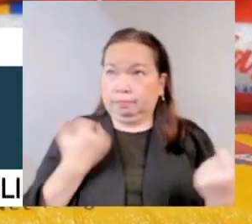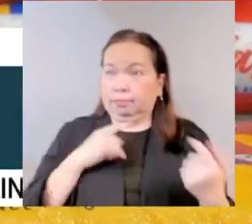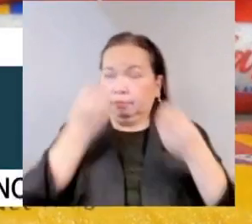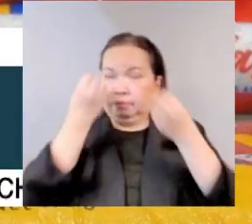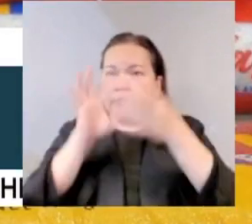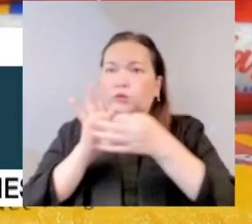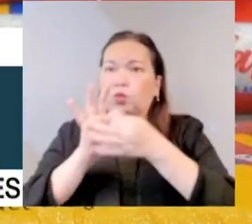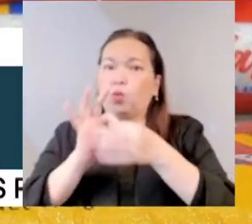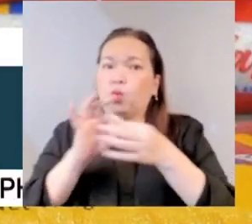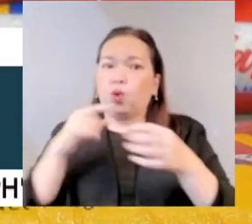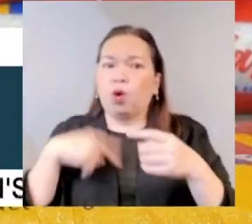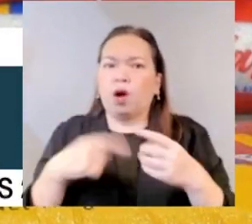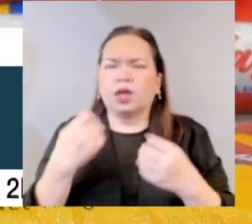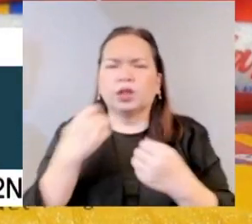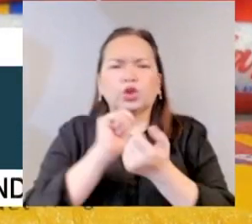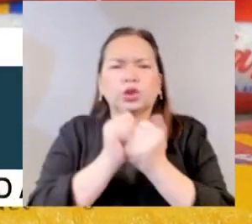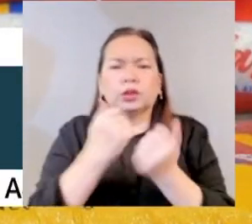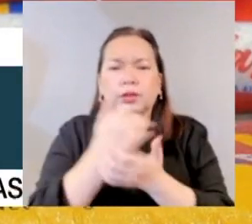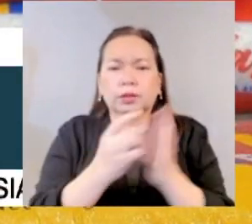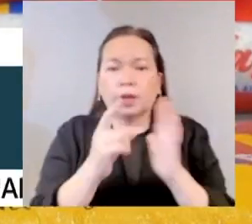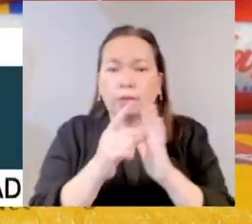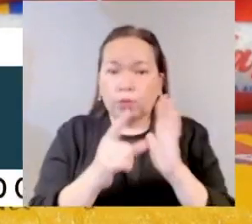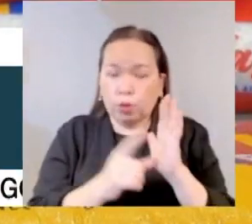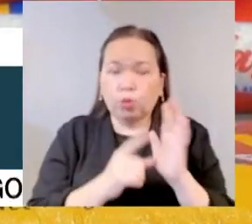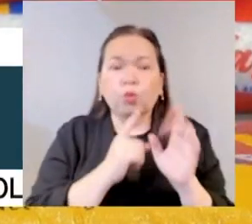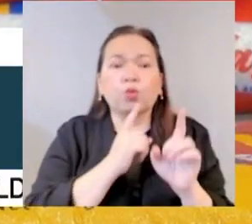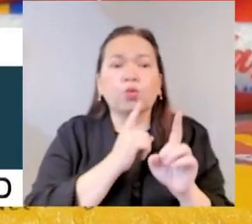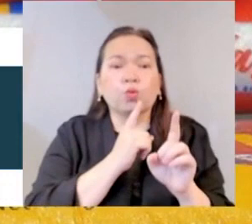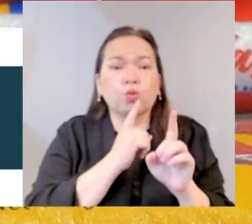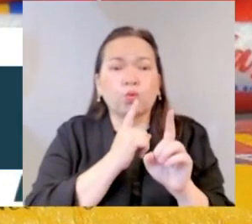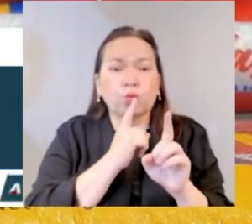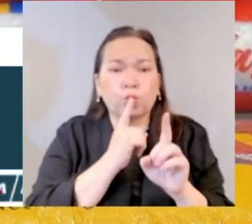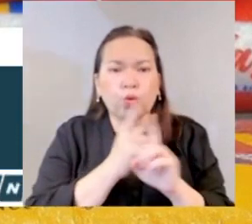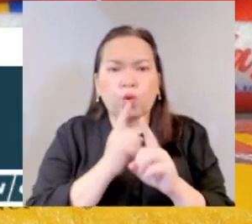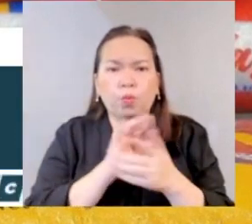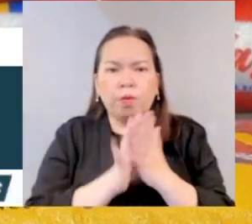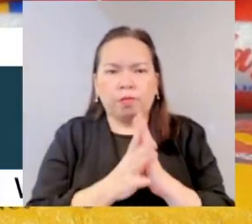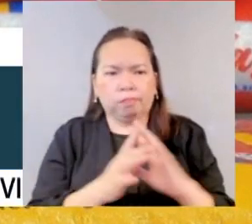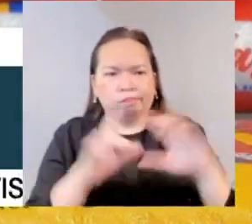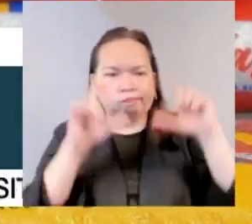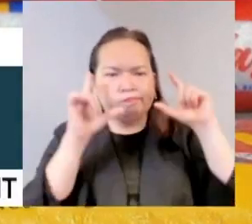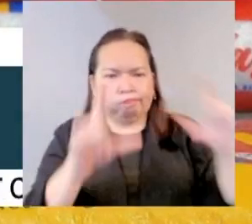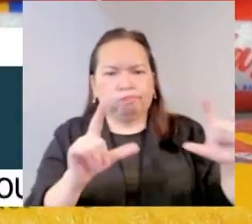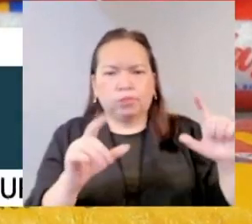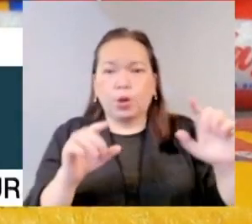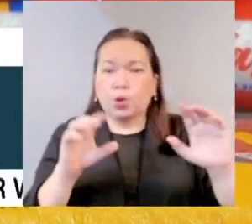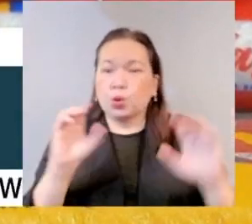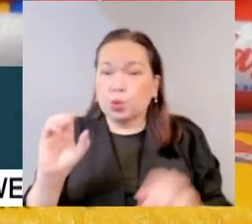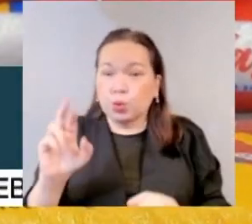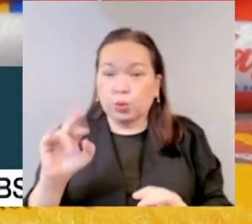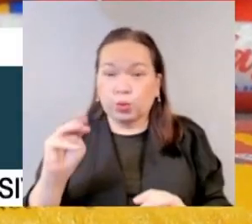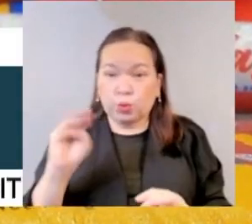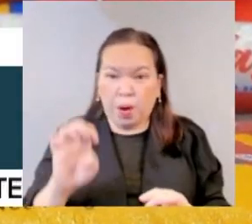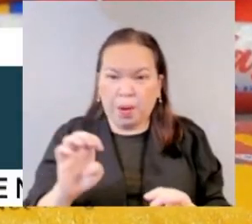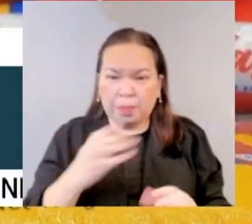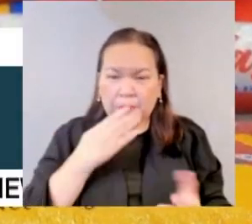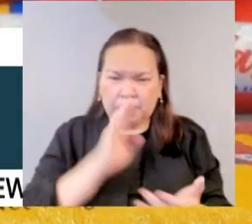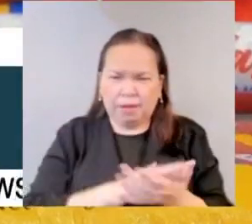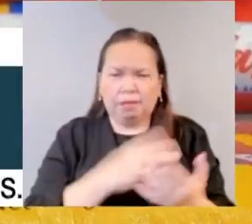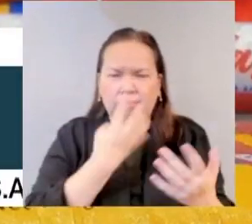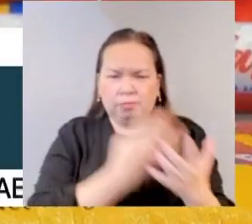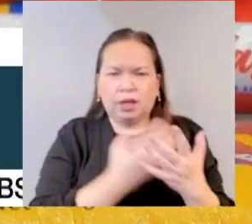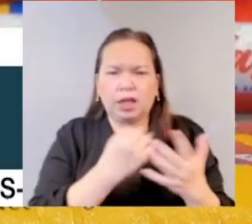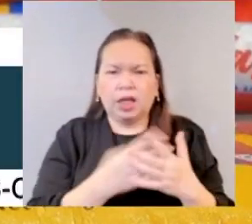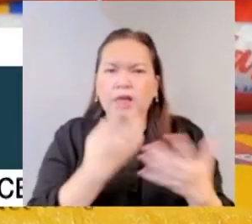ang agricultural economic sabotage at mapabigat ang parusa dito. Mga kababayan, gaano